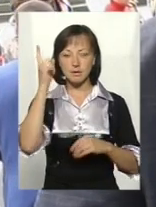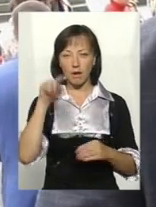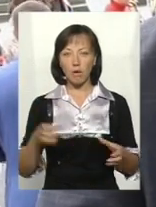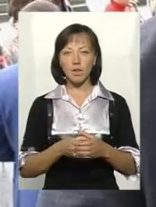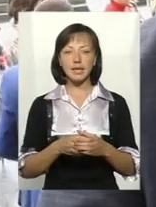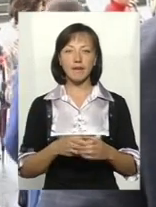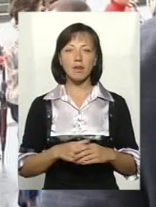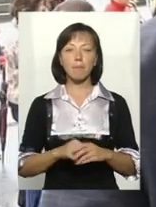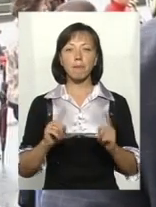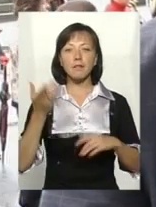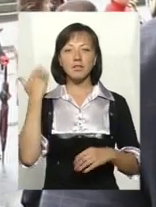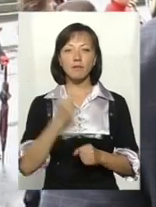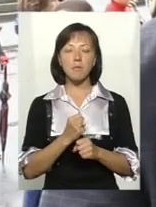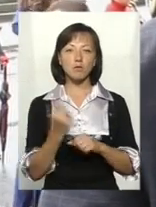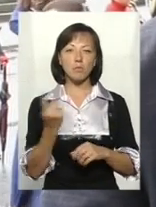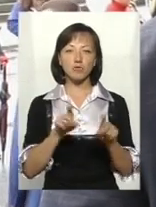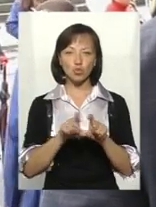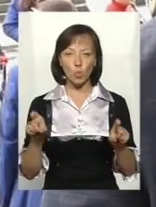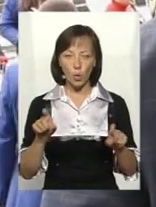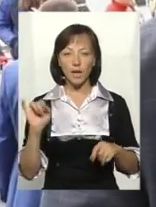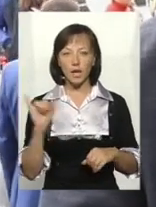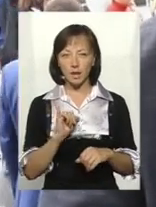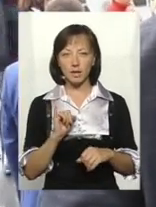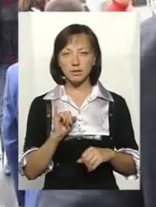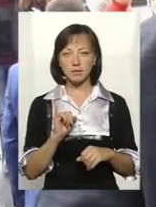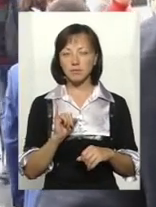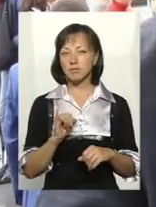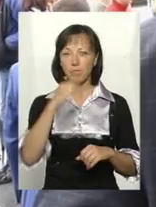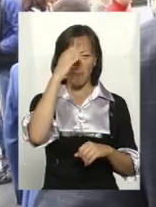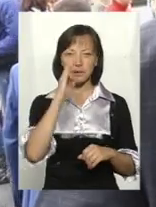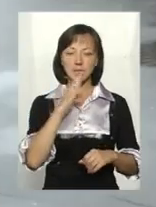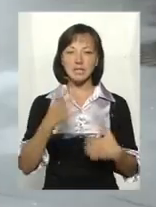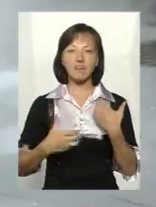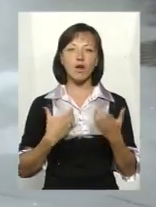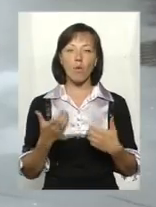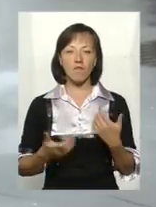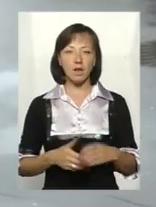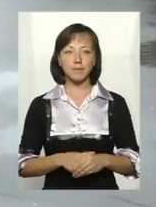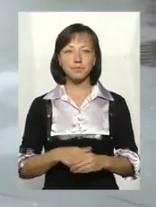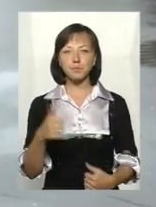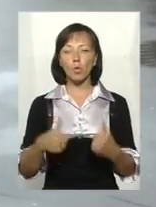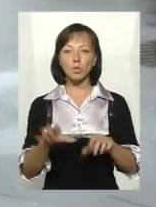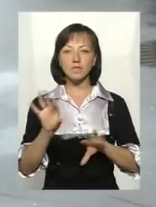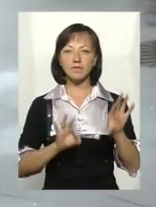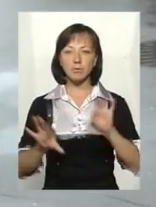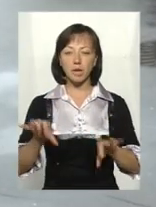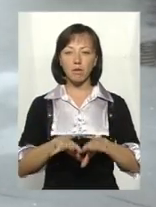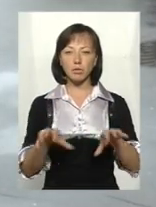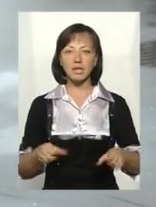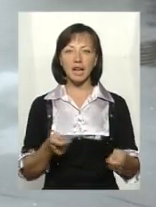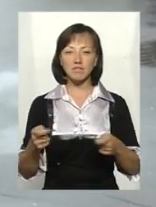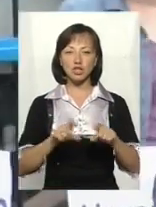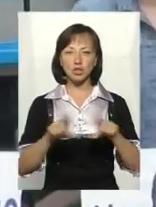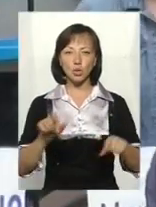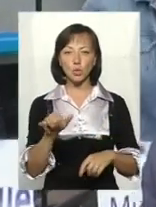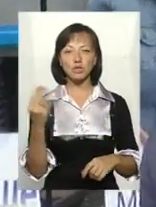колектив, дуже давно працює в першій школі, і батьки схвильовані. Отже, конкурсний відбір на посади керівників шкіл